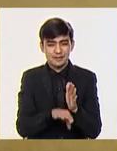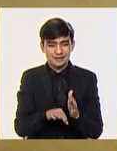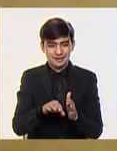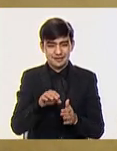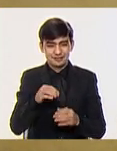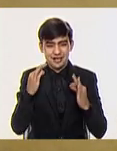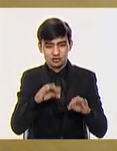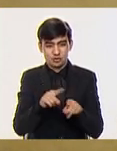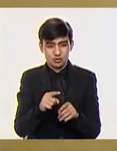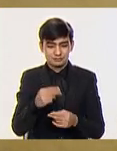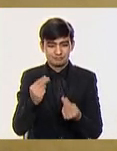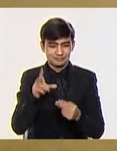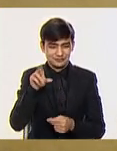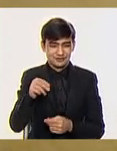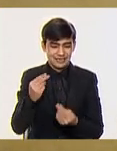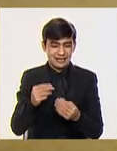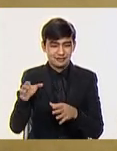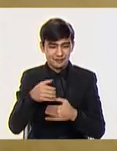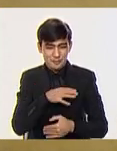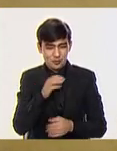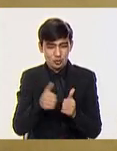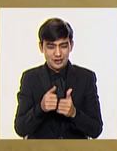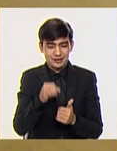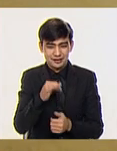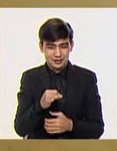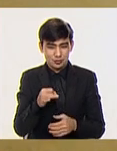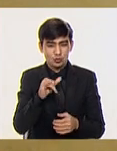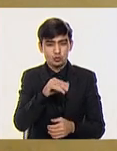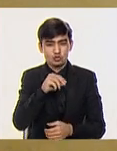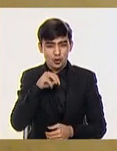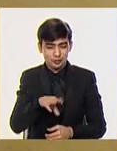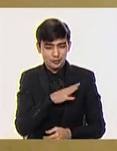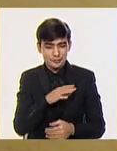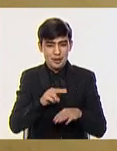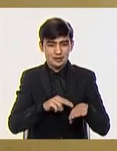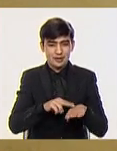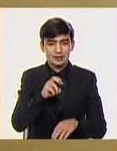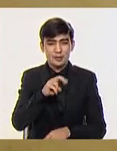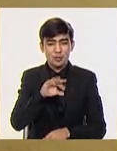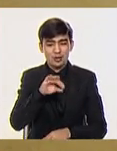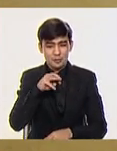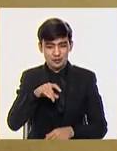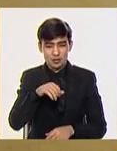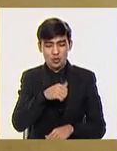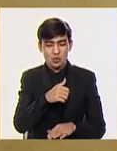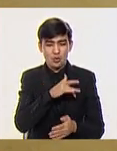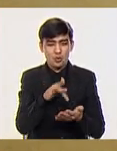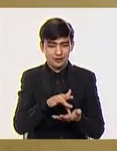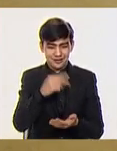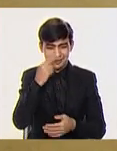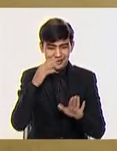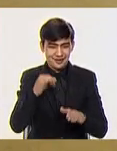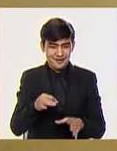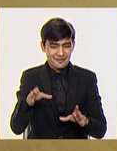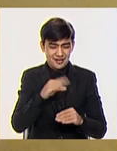прищепки у соседки поиграть семья взята на профилактический учет в отдел явная на полиции департамента гордона в султана на данный момент ситуации и